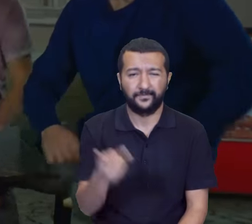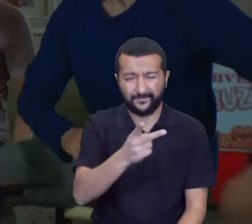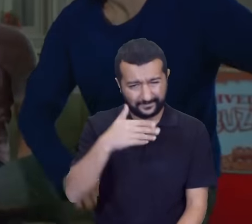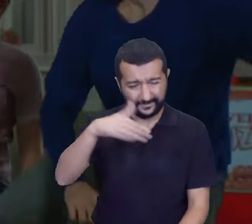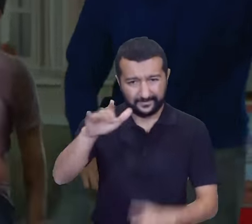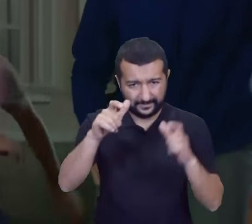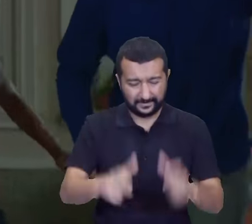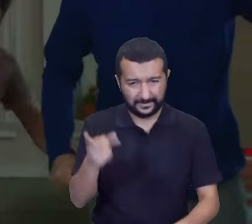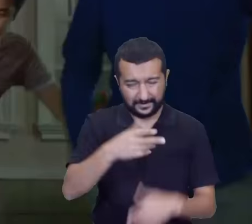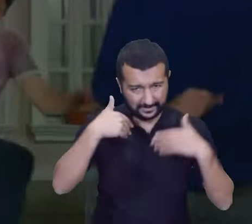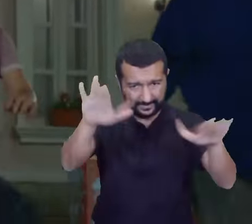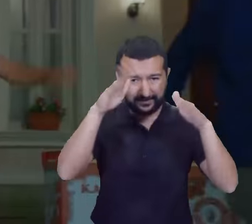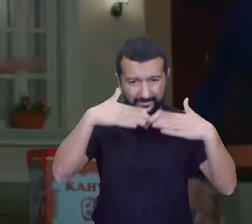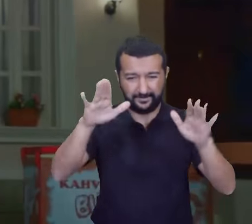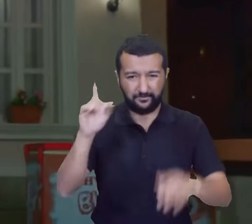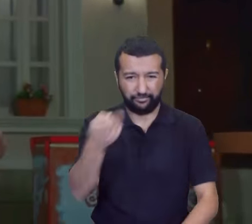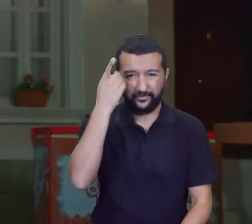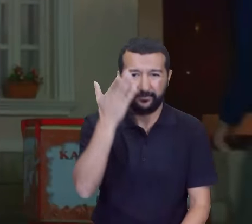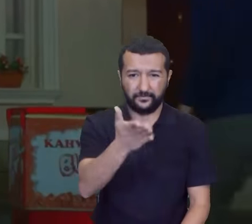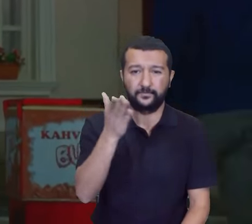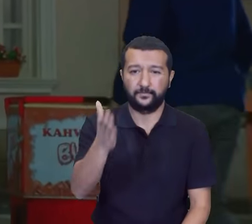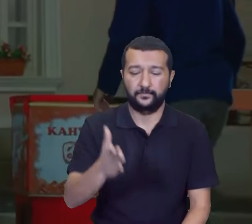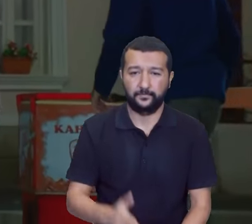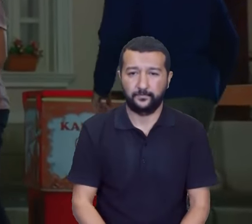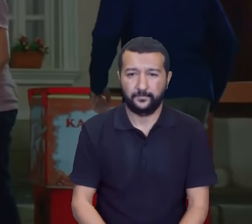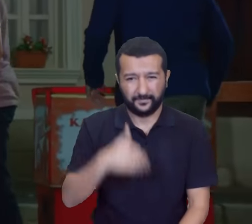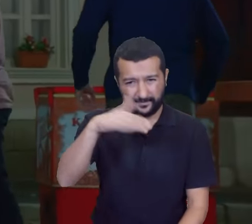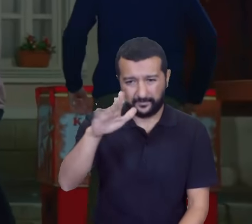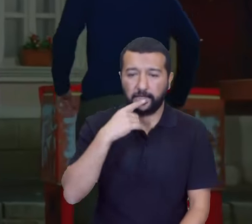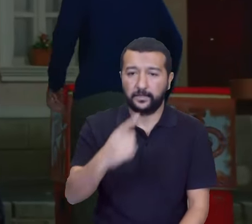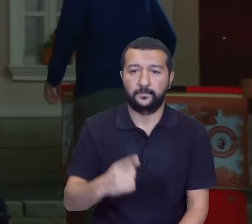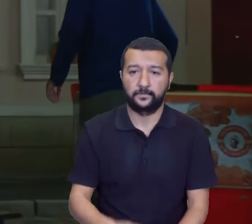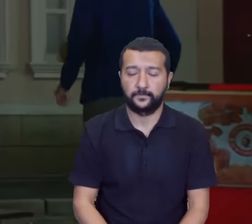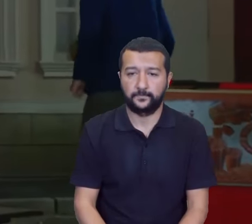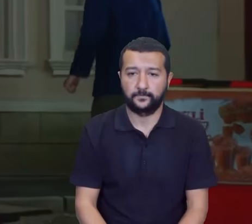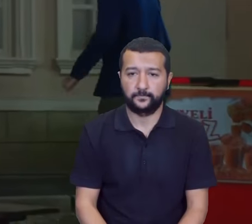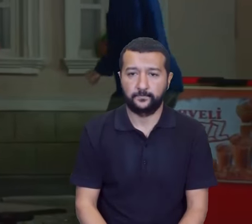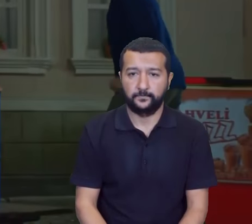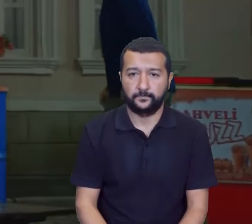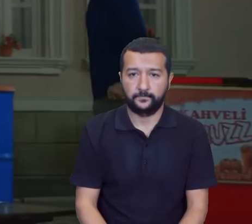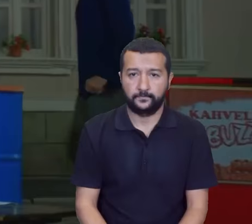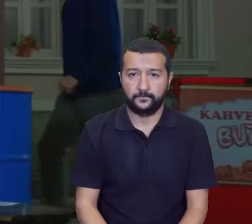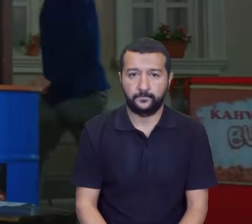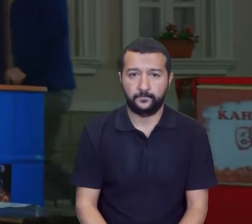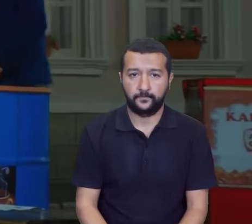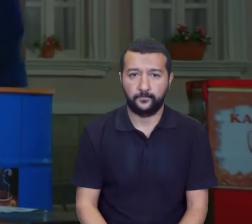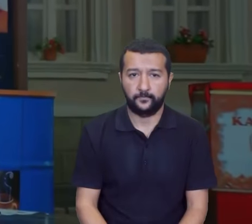Kalkın gidin lan buradan. Kalk, kalk, kalk git. Masayı kalk. Üstlerine devirir gibi yapıp kovdu.